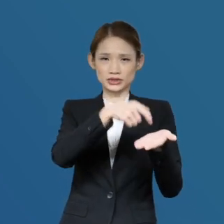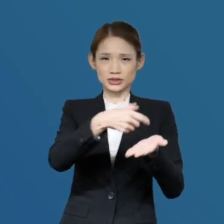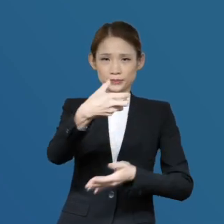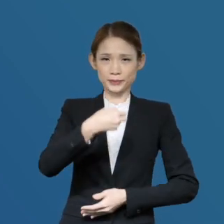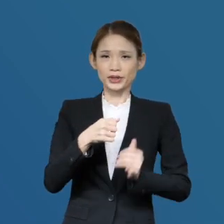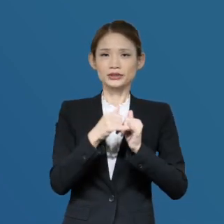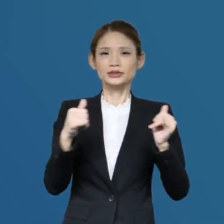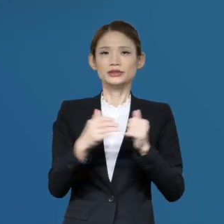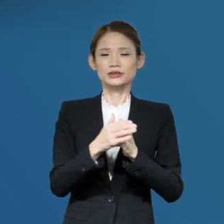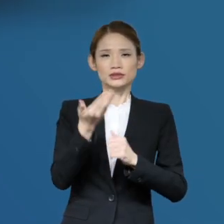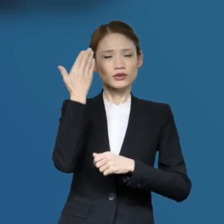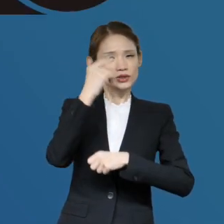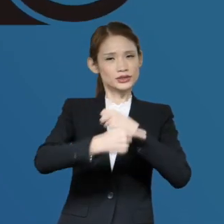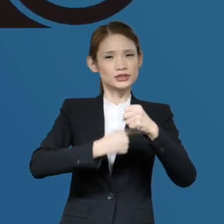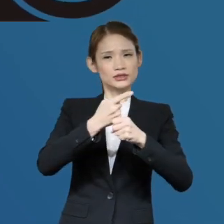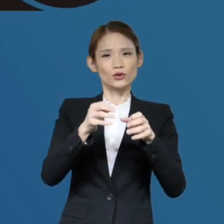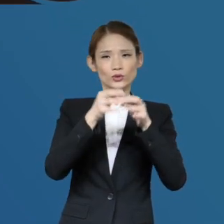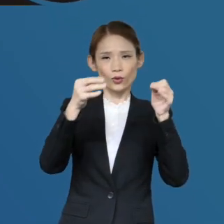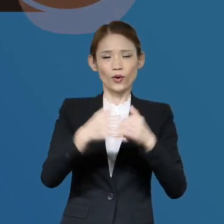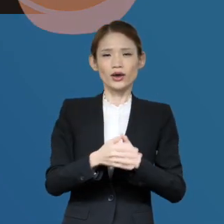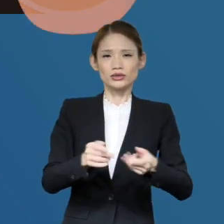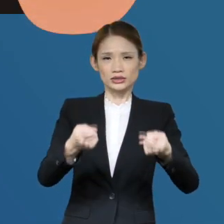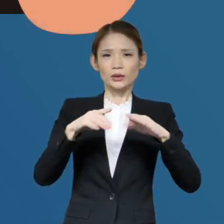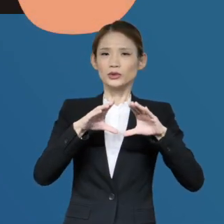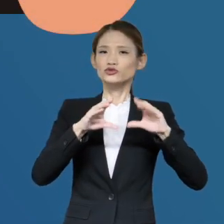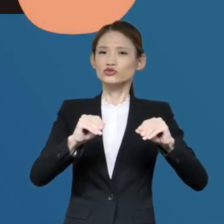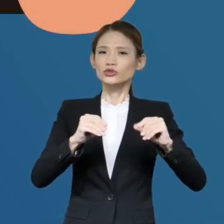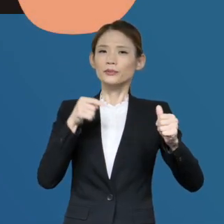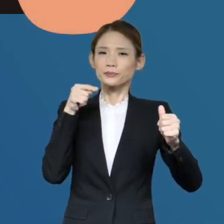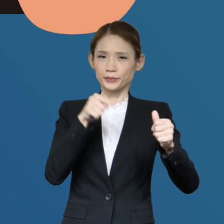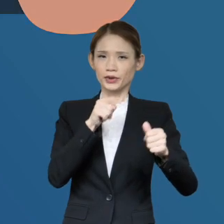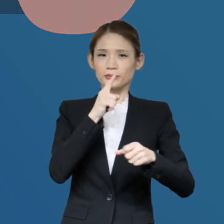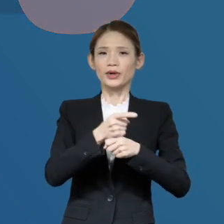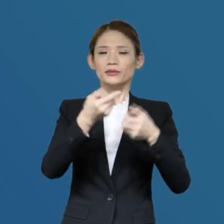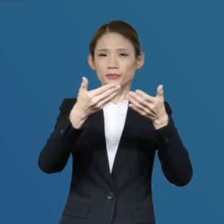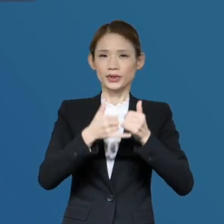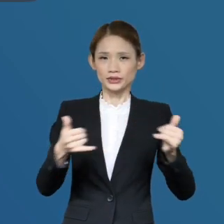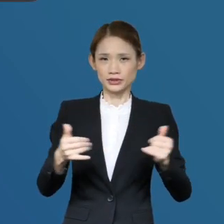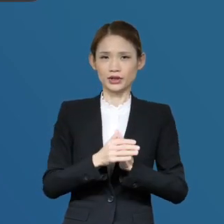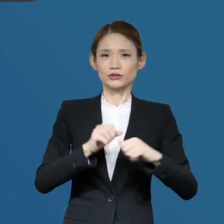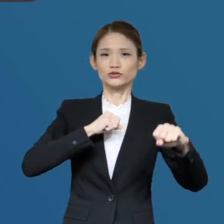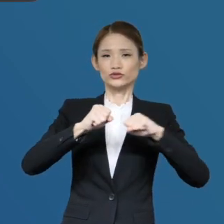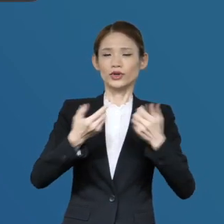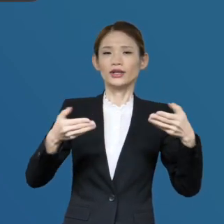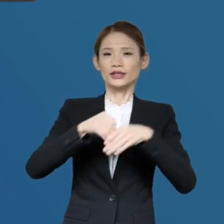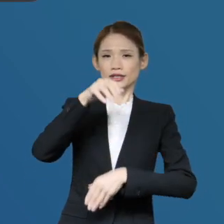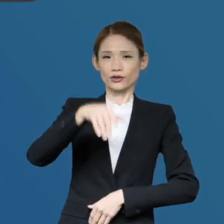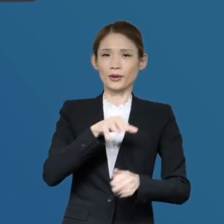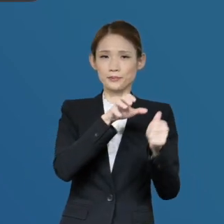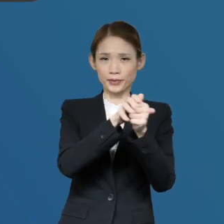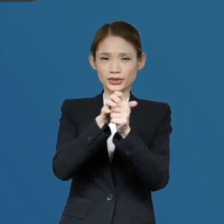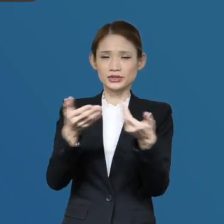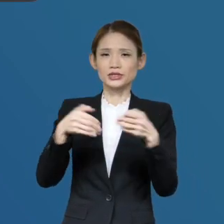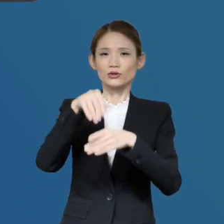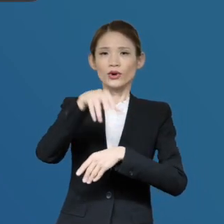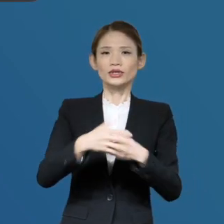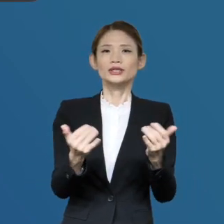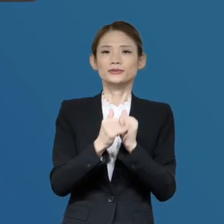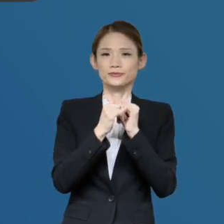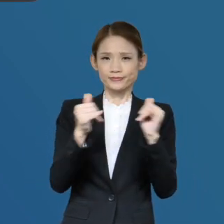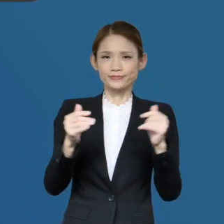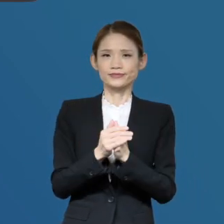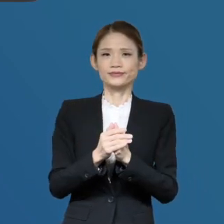자, 최근 1년 이내 참여 중단 조치를 받은 자, 수행기관 또는 배치기관의